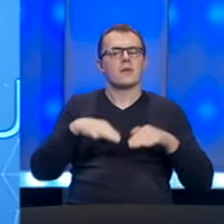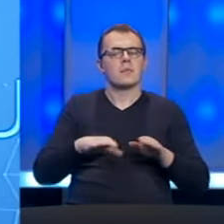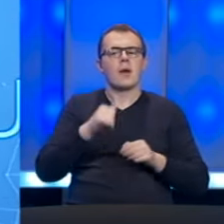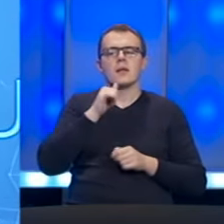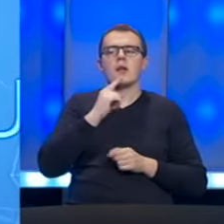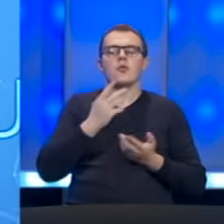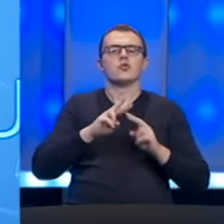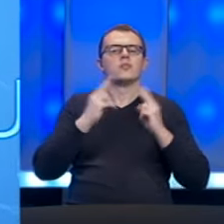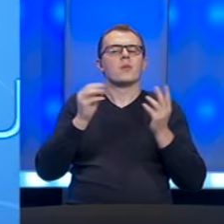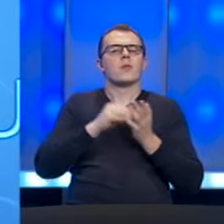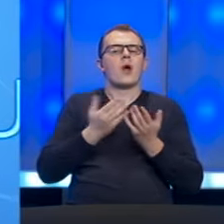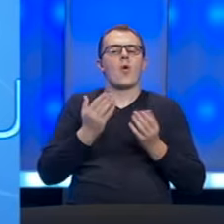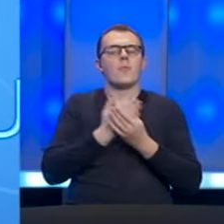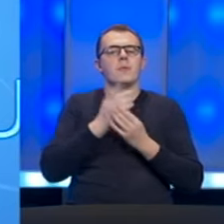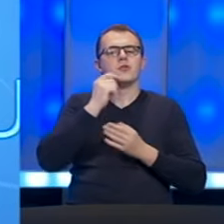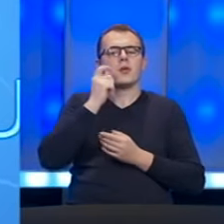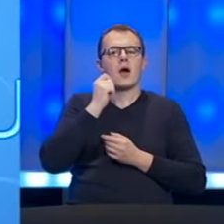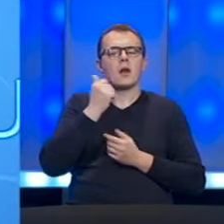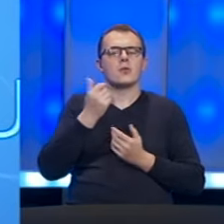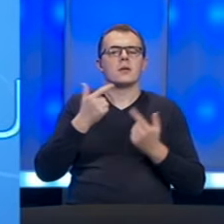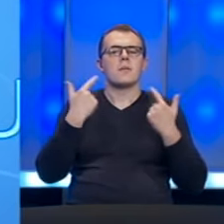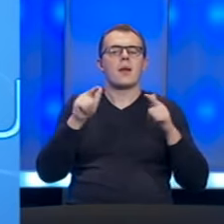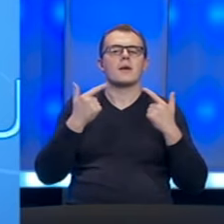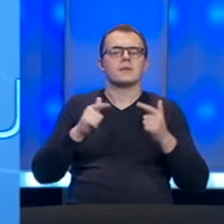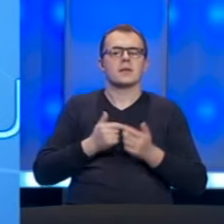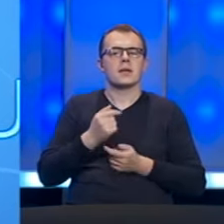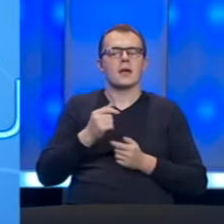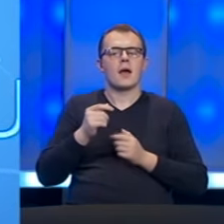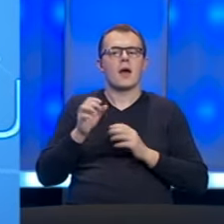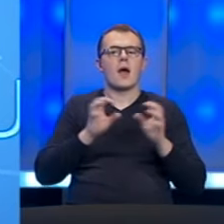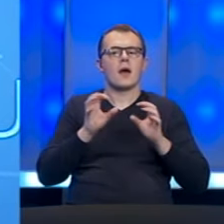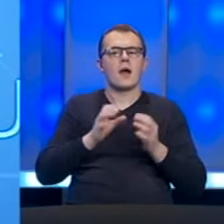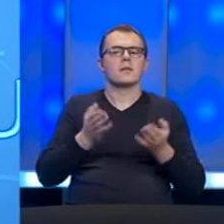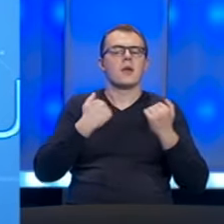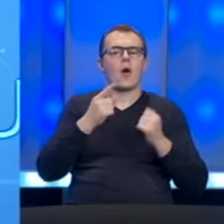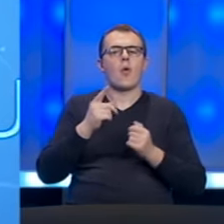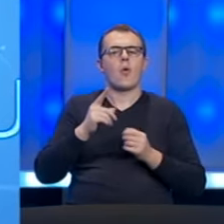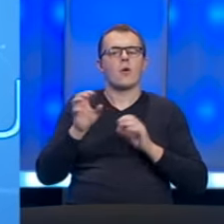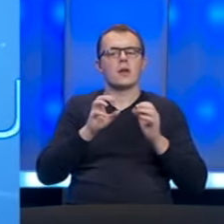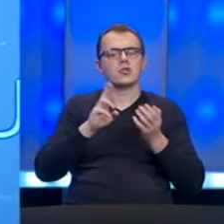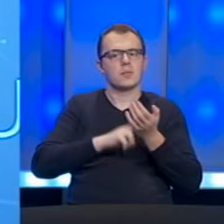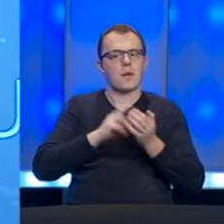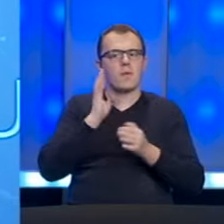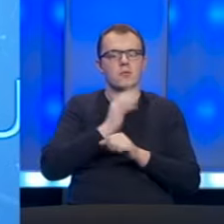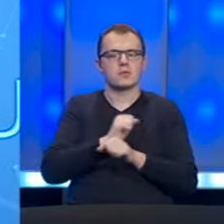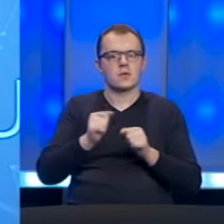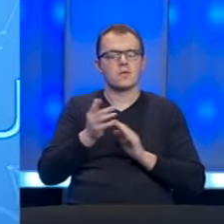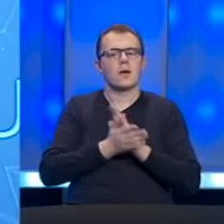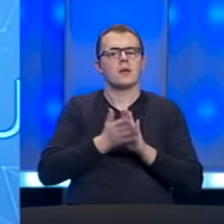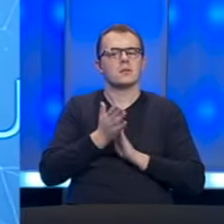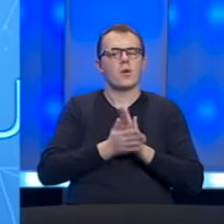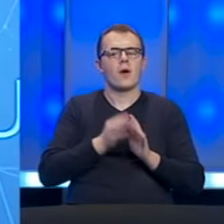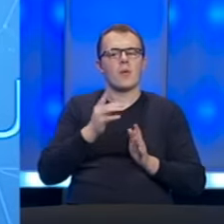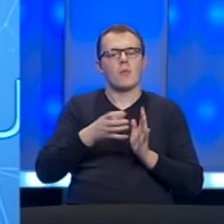koji se u svijetu obilježava kao međunarodni praznik rada, a o radničkim pravima u Bosni i Hercegovini razgovaramo